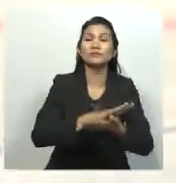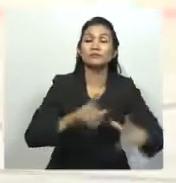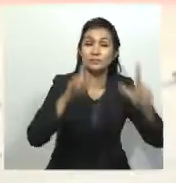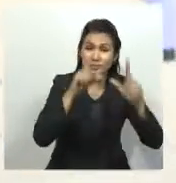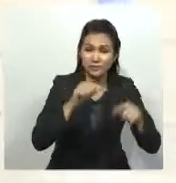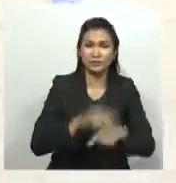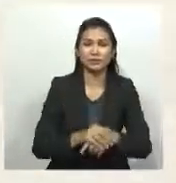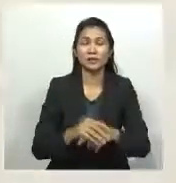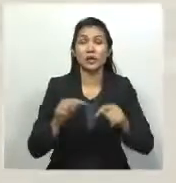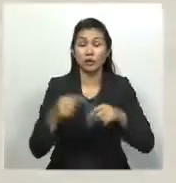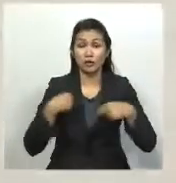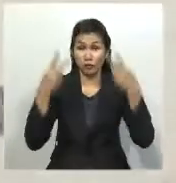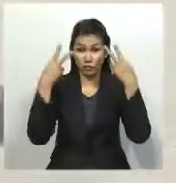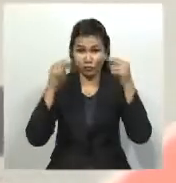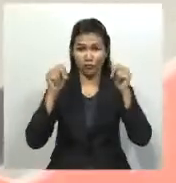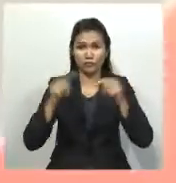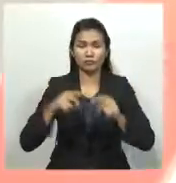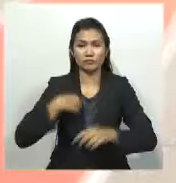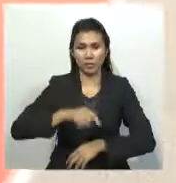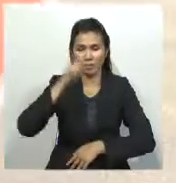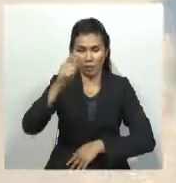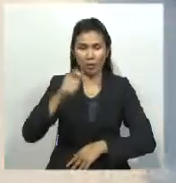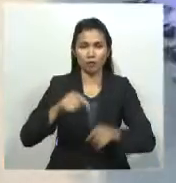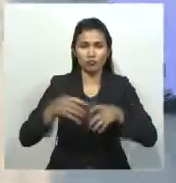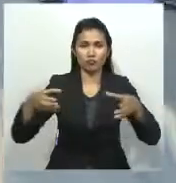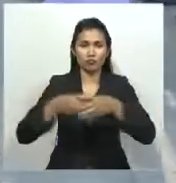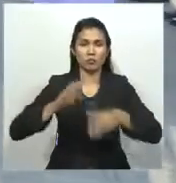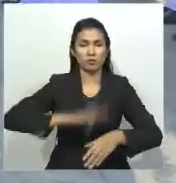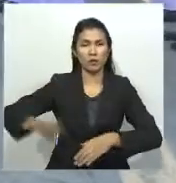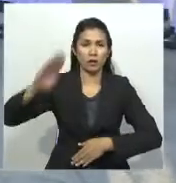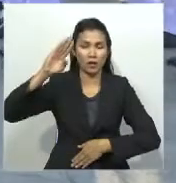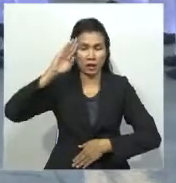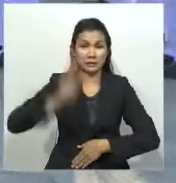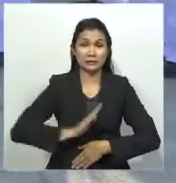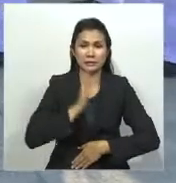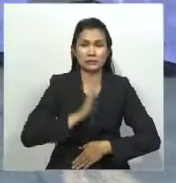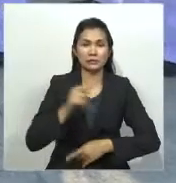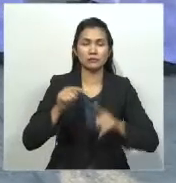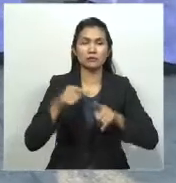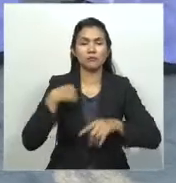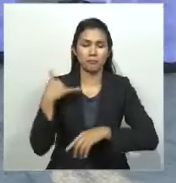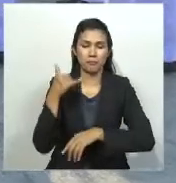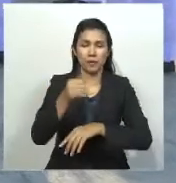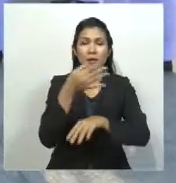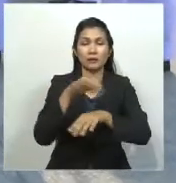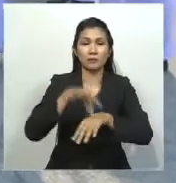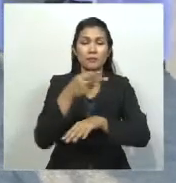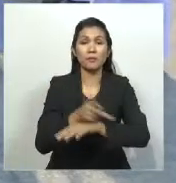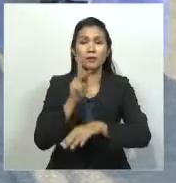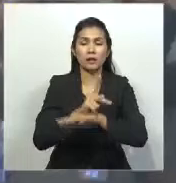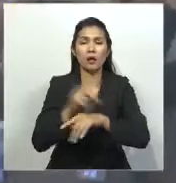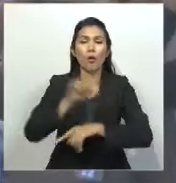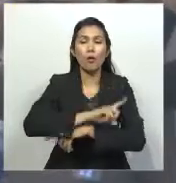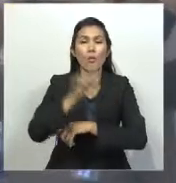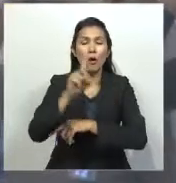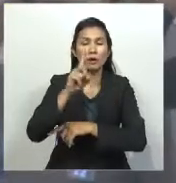ประยุทธ์จันทร์โอชานายกรัฐมนตรีรับการเคารพจากกองทหารเกียรติยศระหว่างเดินทางไปเป็นประธานในงานวันสถาปน